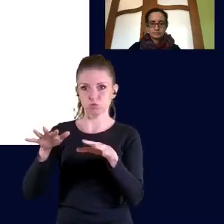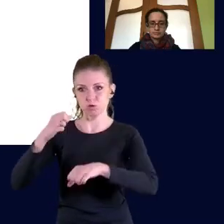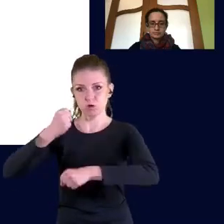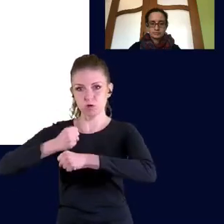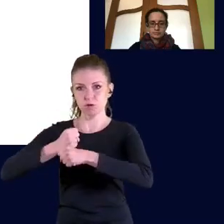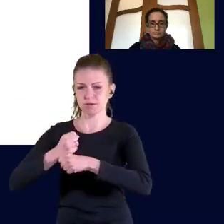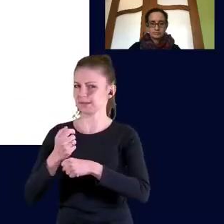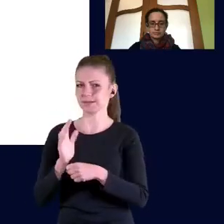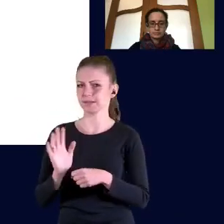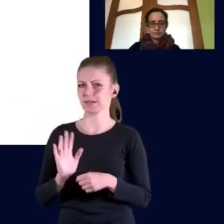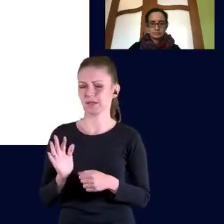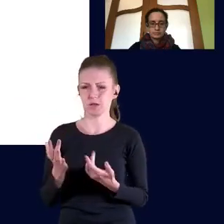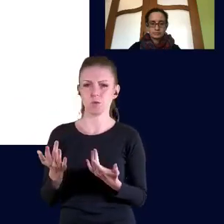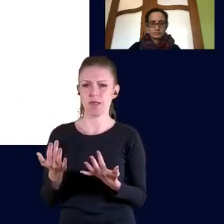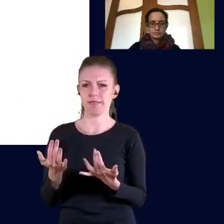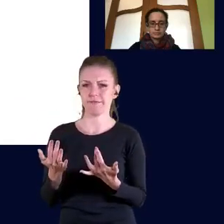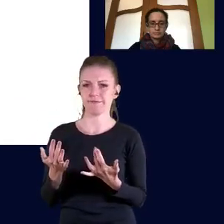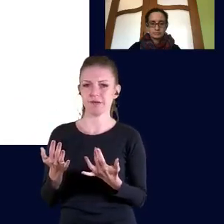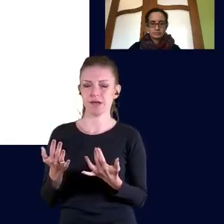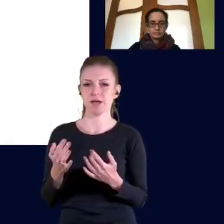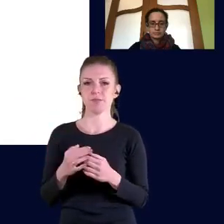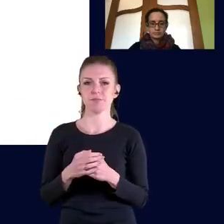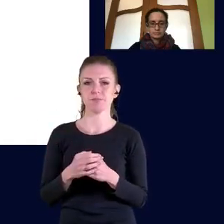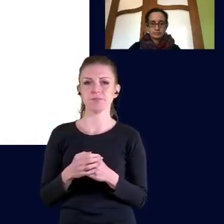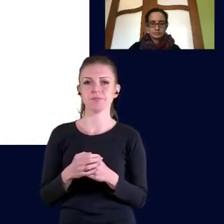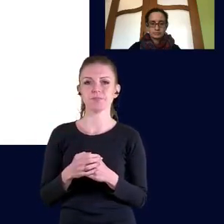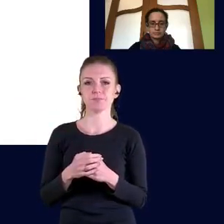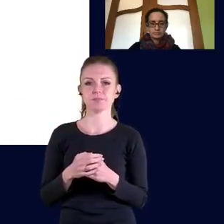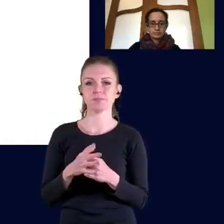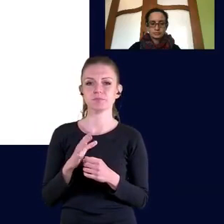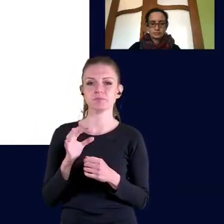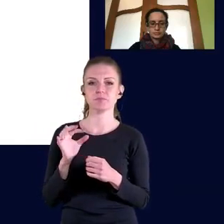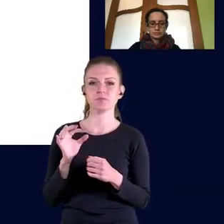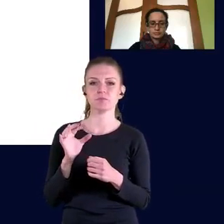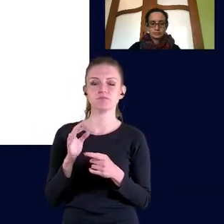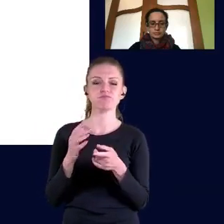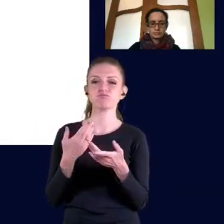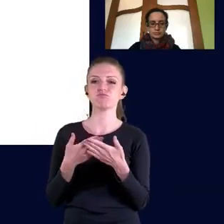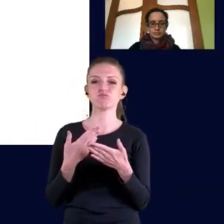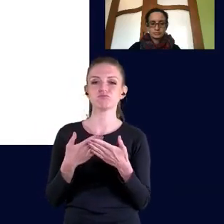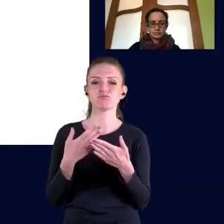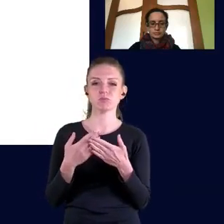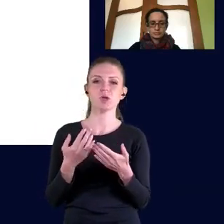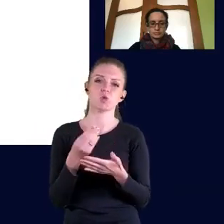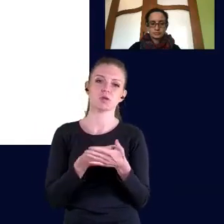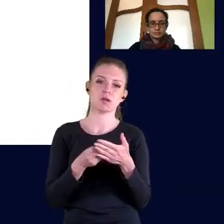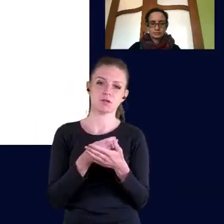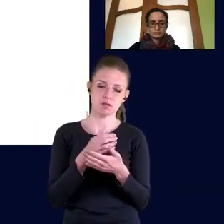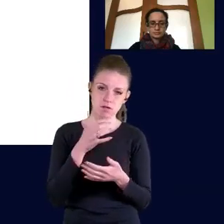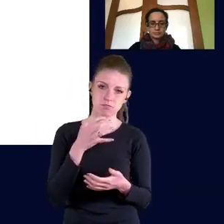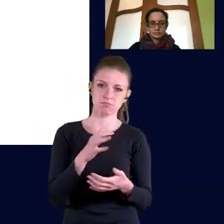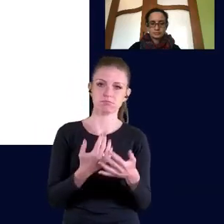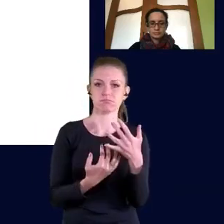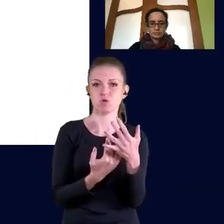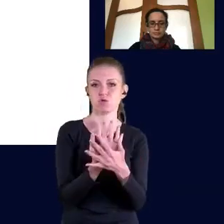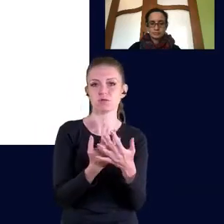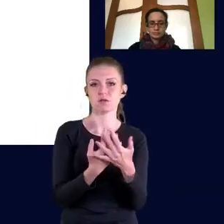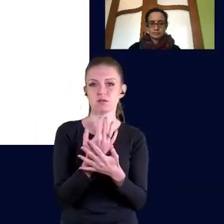interpretacji ze względu na to że impreza adoptowaliśmy ilustracje botaniczne natomiast